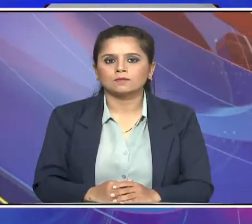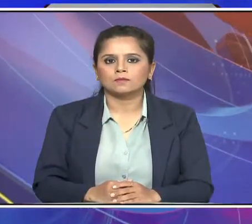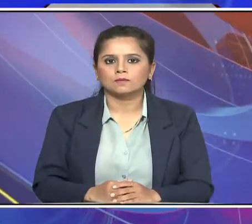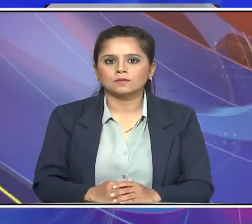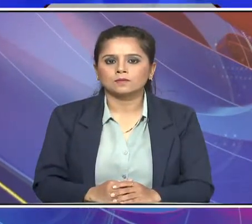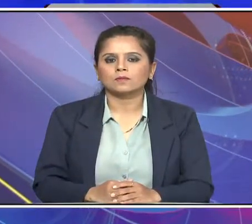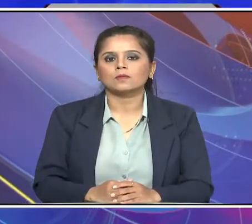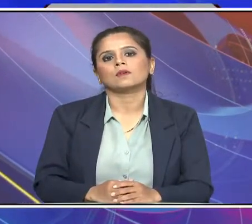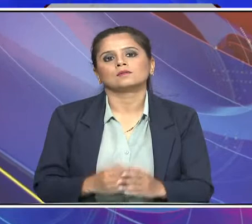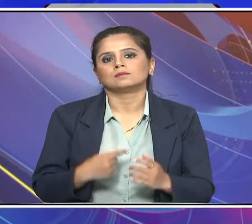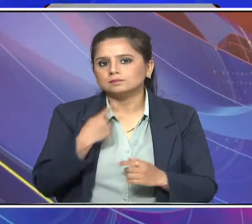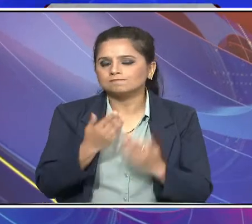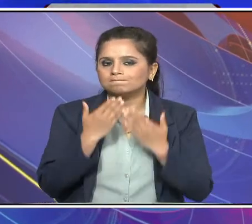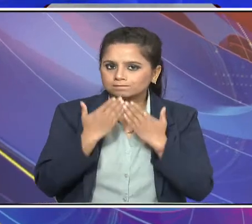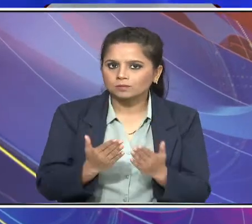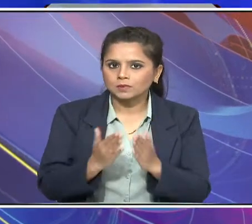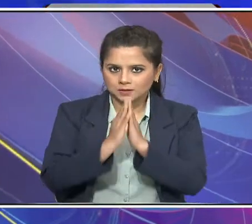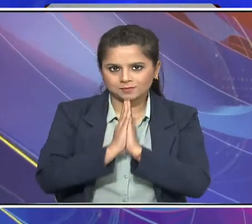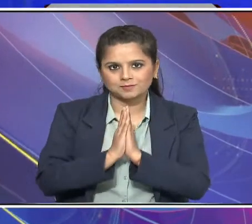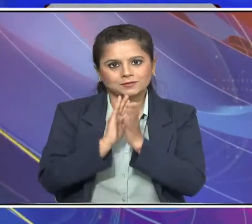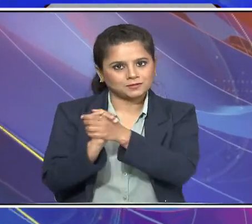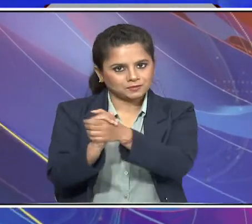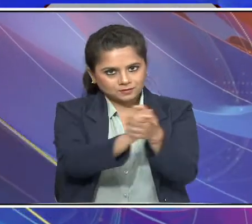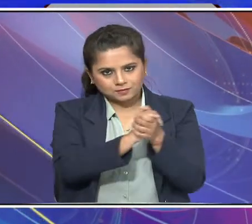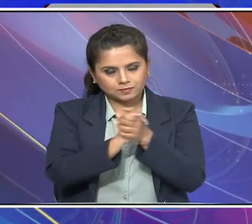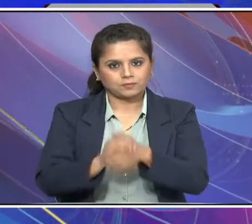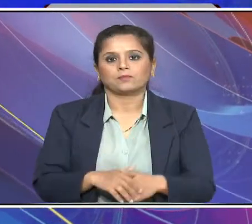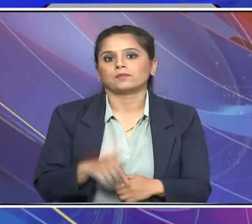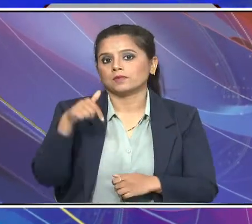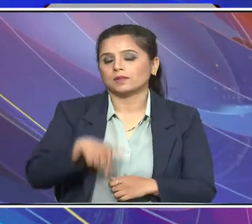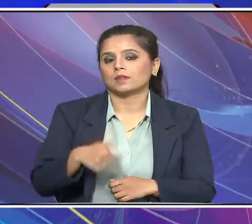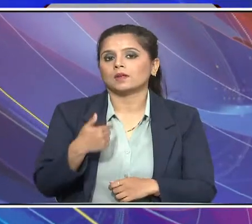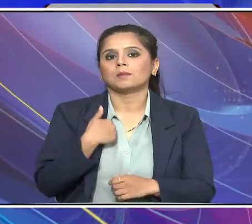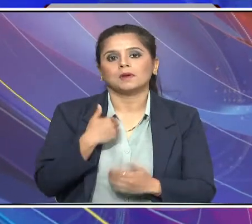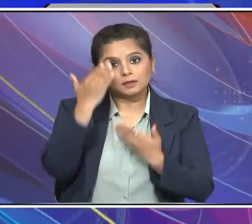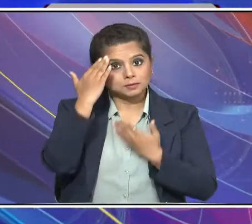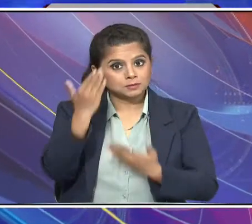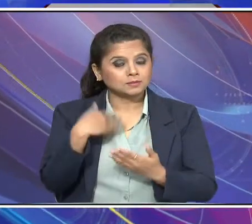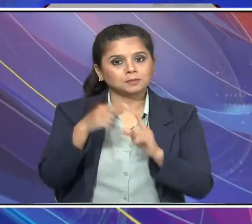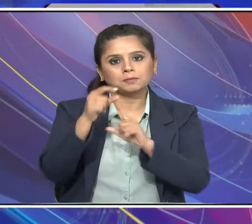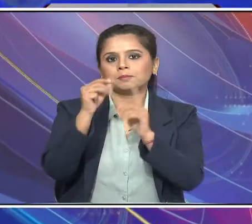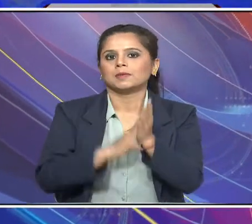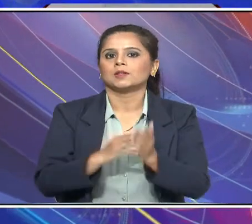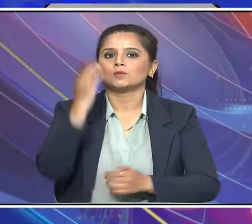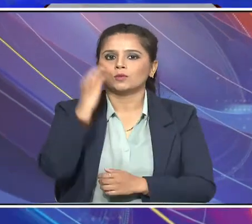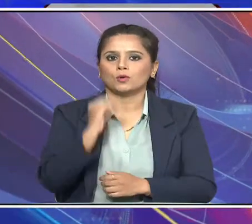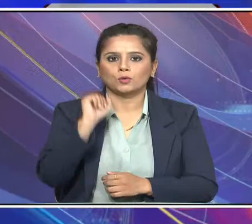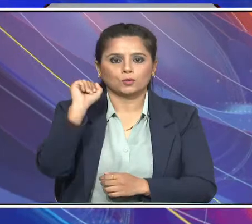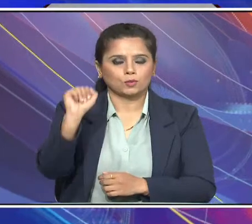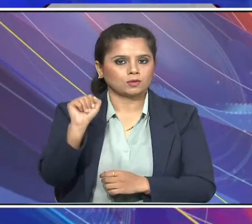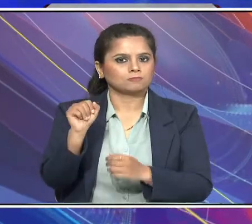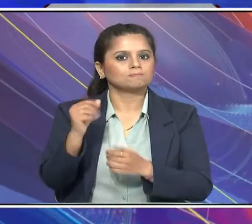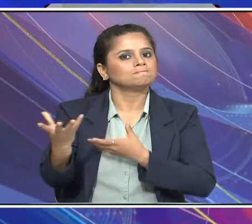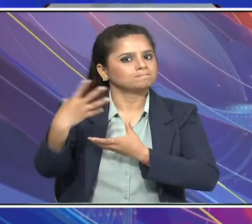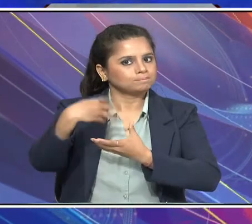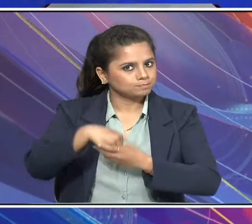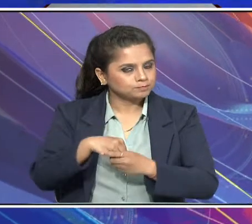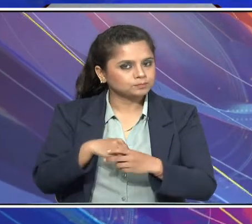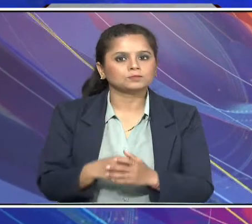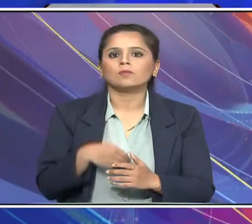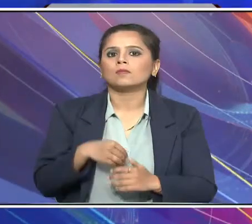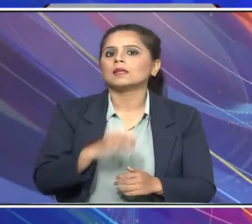नमस्कार मित्रों आज माननीय प्रधानमंत्री श्री नरेंद्र मोदी जी की अध्यक्षता में